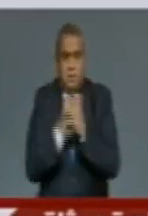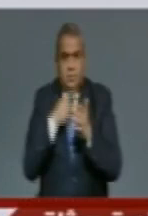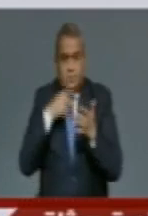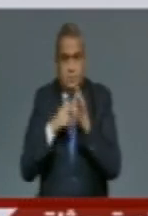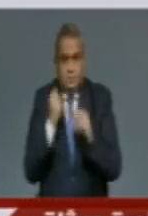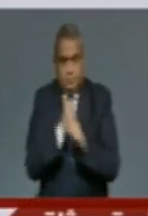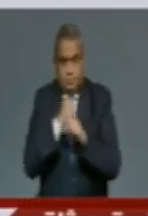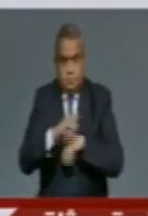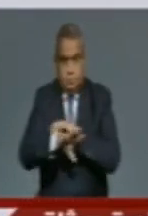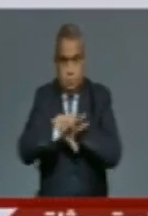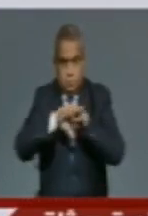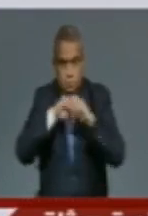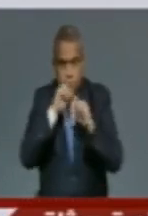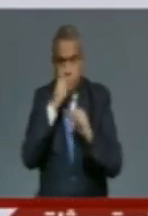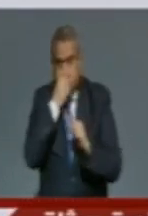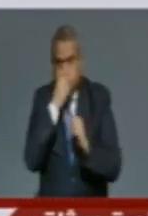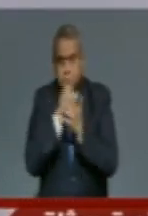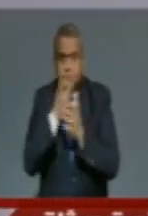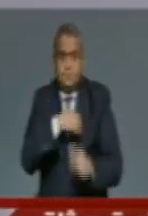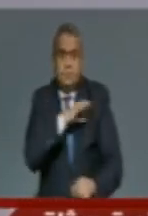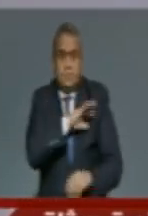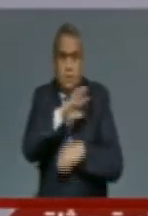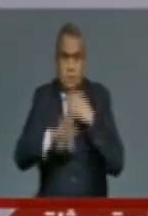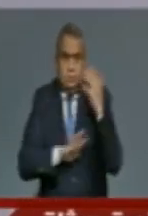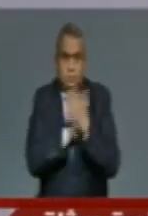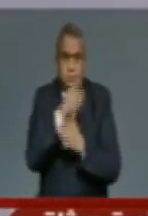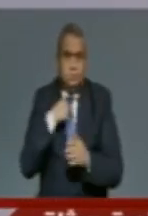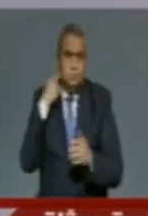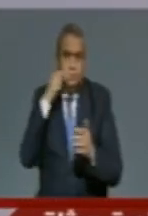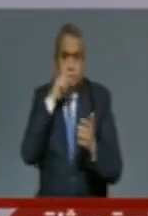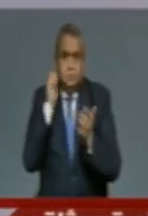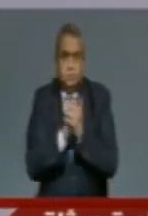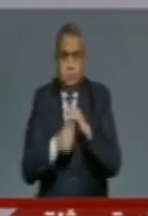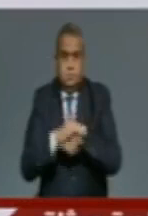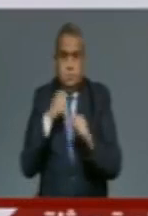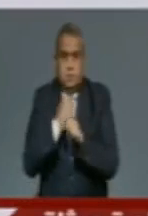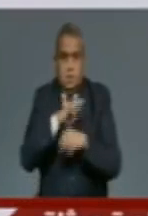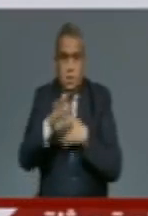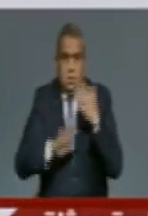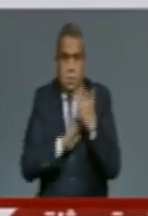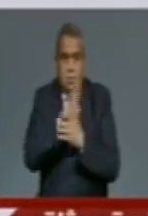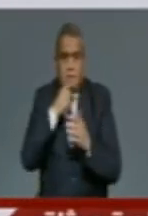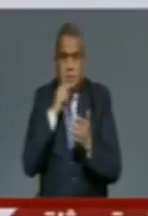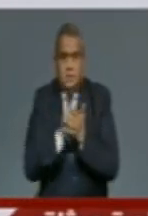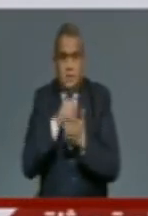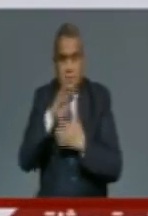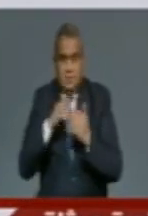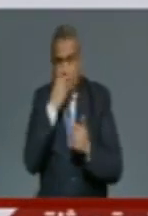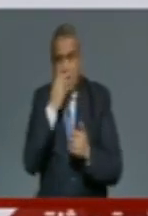تهدد المكتسبات التي تم تنفيذها بواسطة هذه الدول خلال الفترة اللي فاتت.